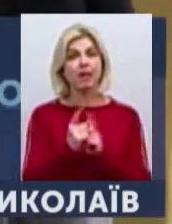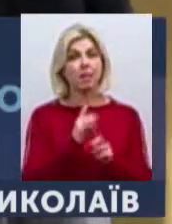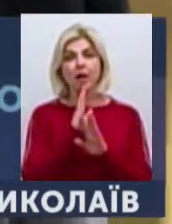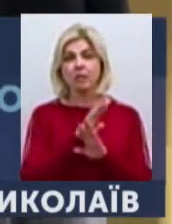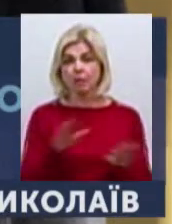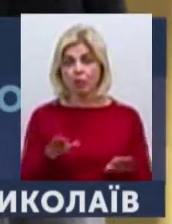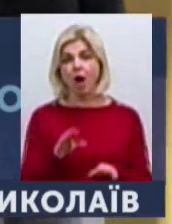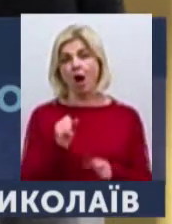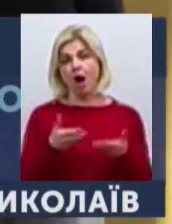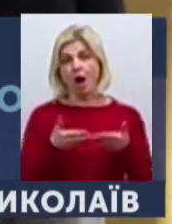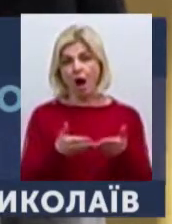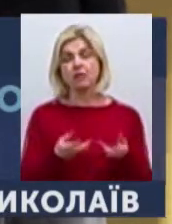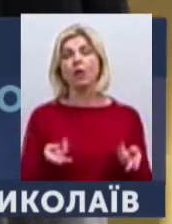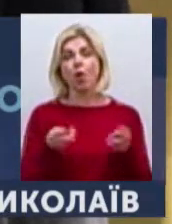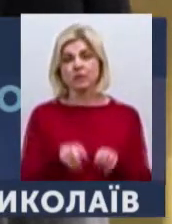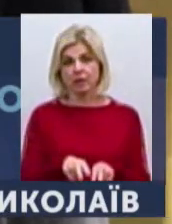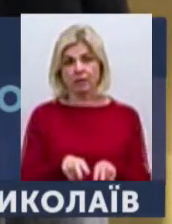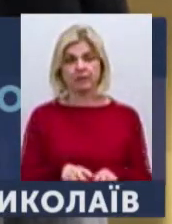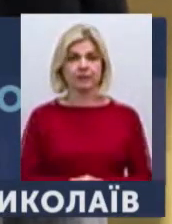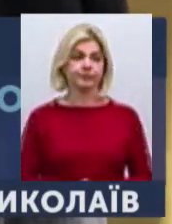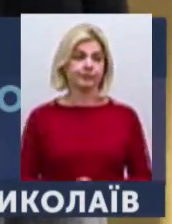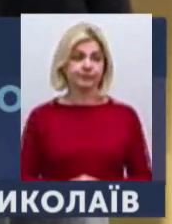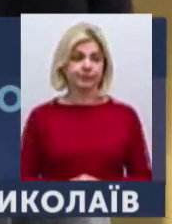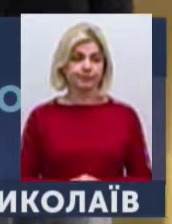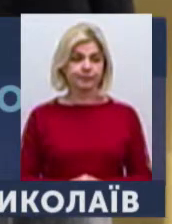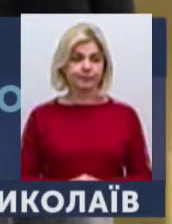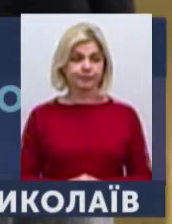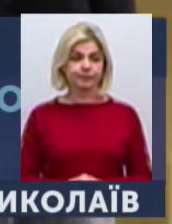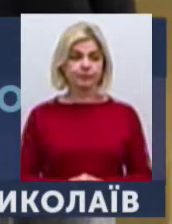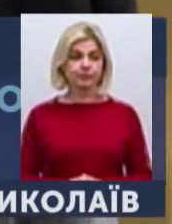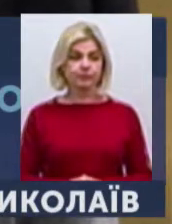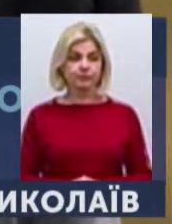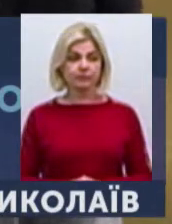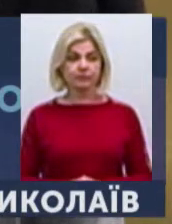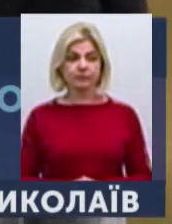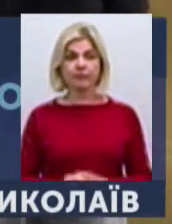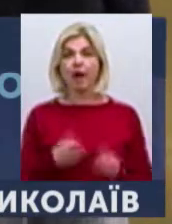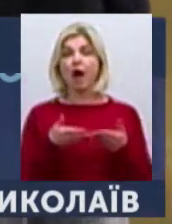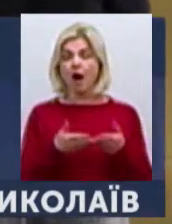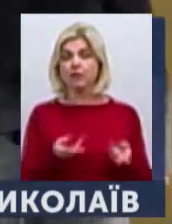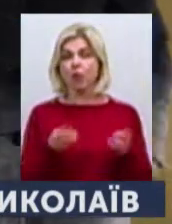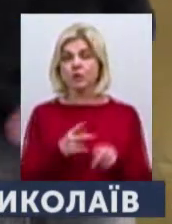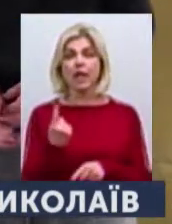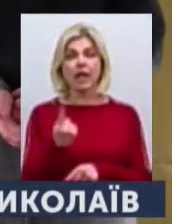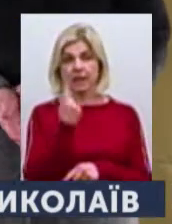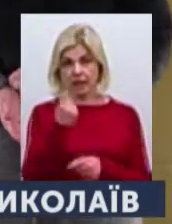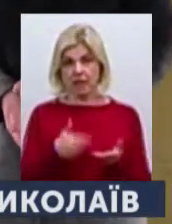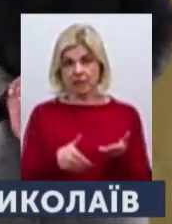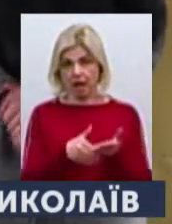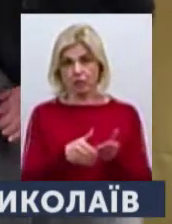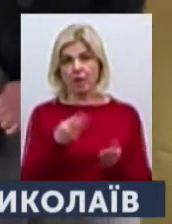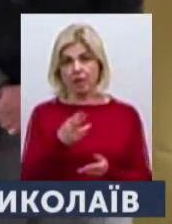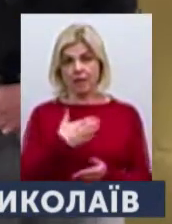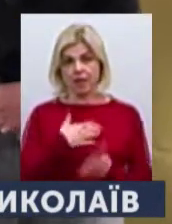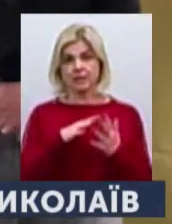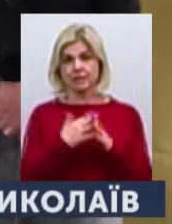єдиним. В майбутньому кажуть, що міст закриють і переправи ніякої не буде, тому катер лишиться єдиним засобом пересування для нашого села, а також